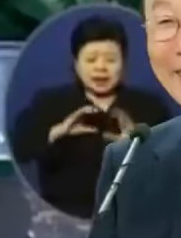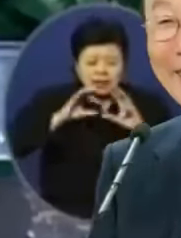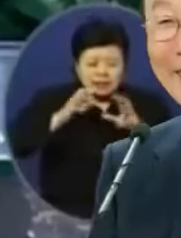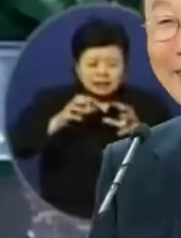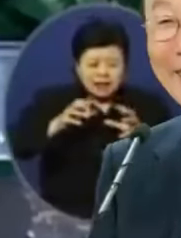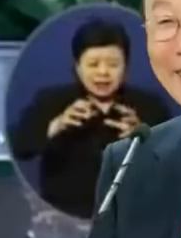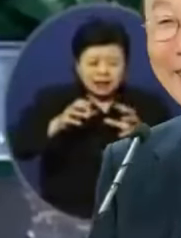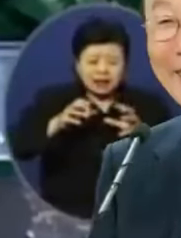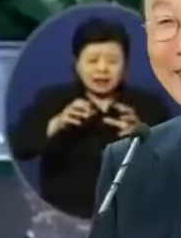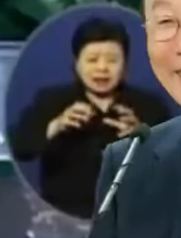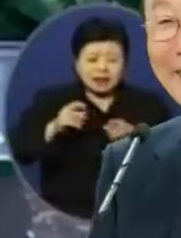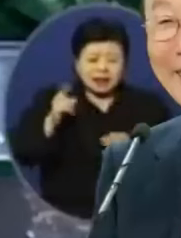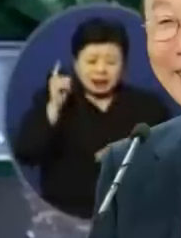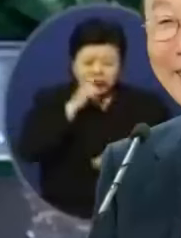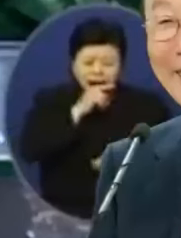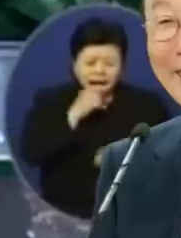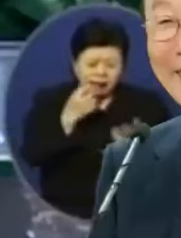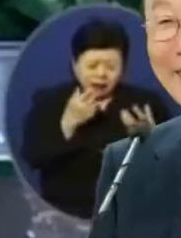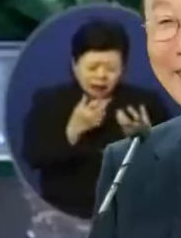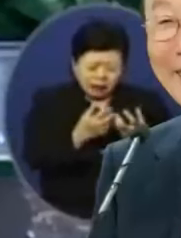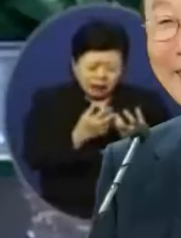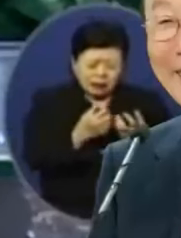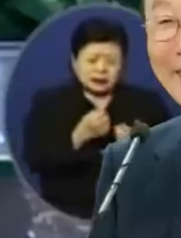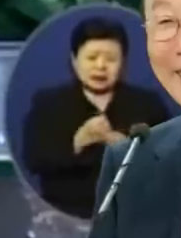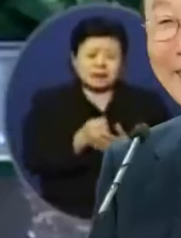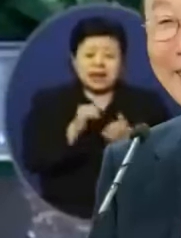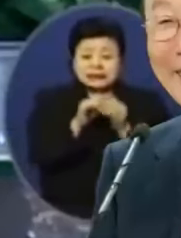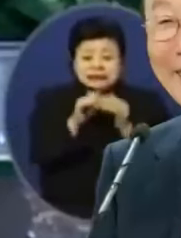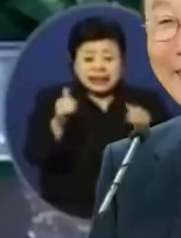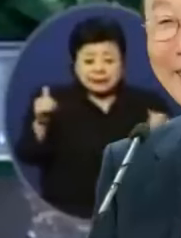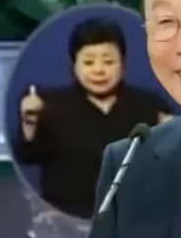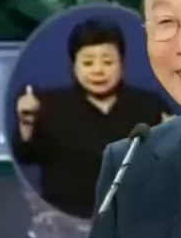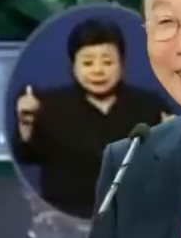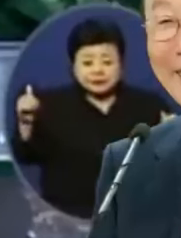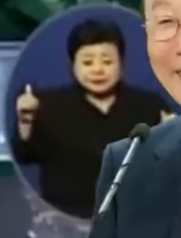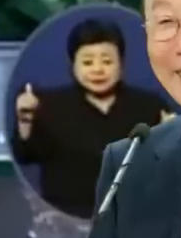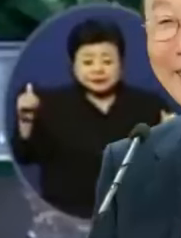너무나 흉악하기 때문에 인간의